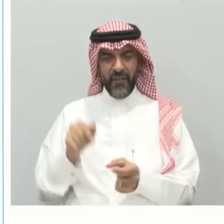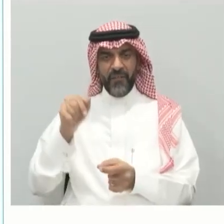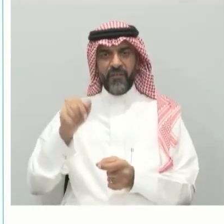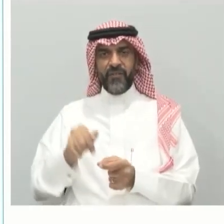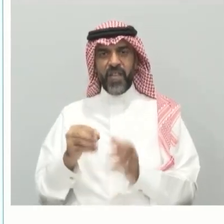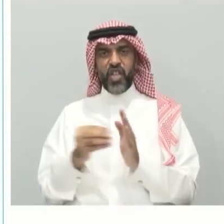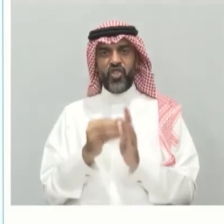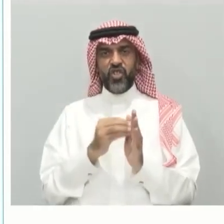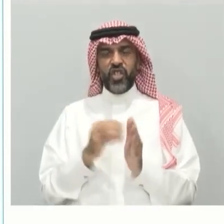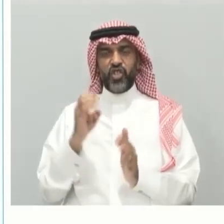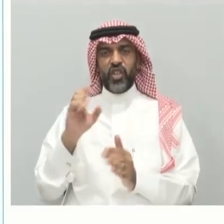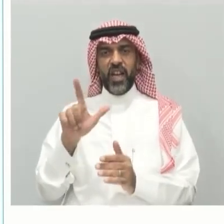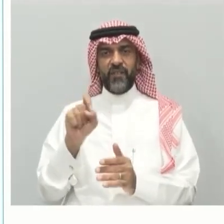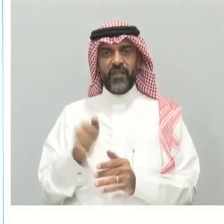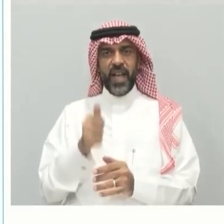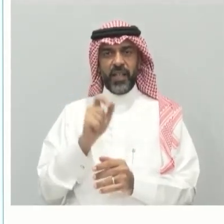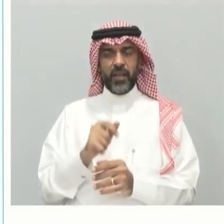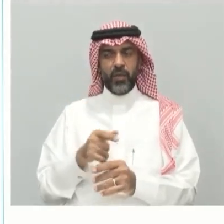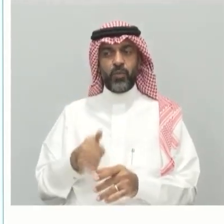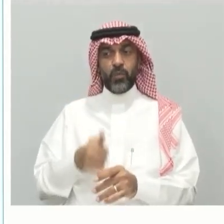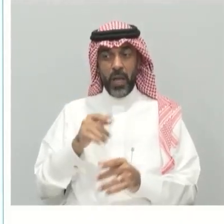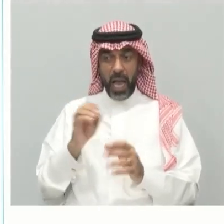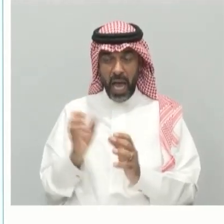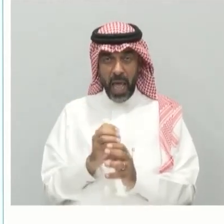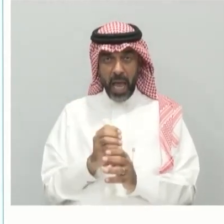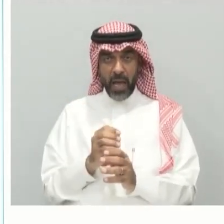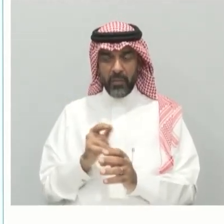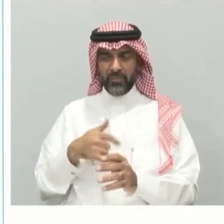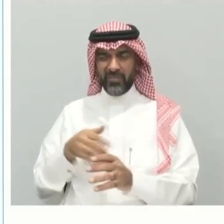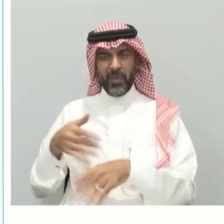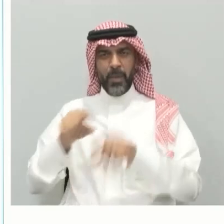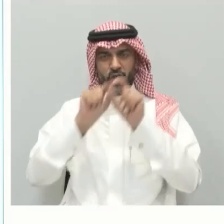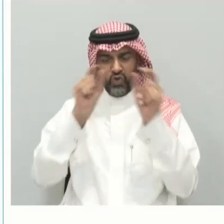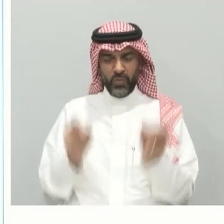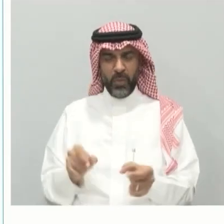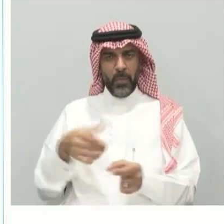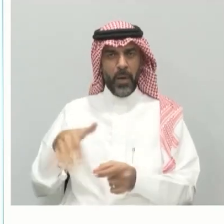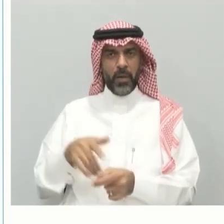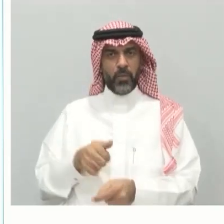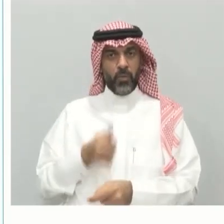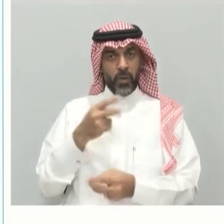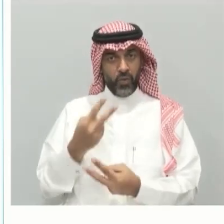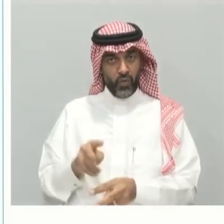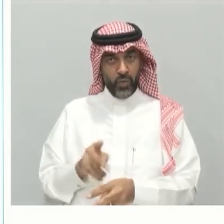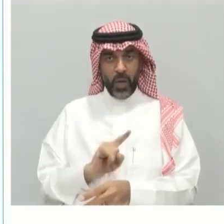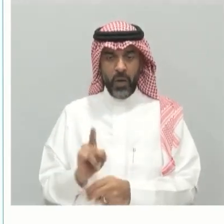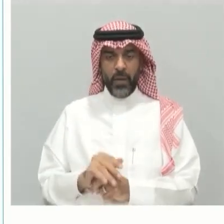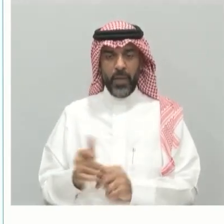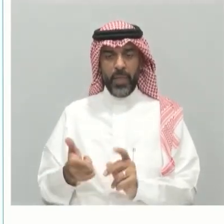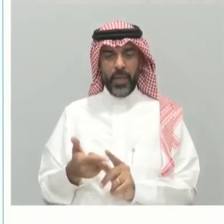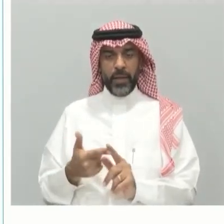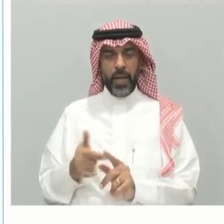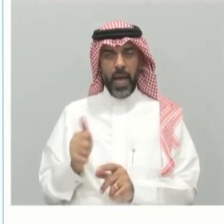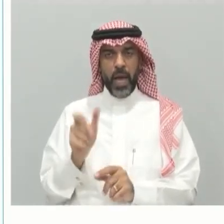الجلفانيه هل هذه الاجابه صحيحه او هذه العباره صحيحه او خاطئه اذكر الاجابه في هذه المنطقه كذلك